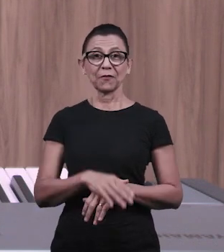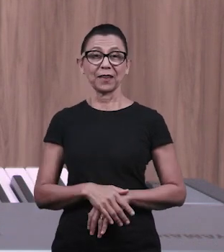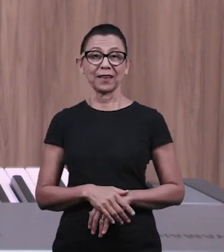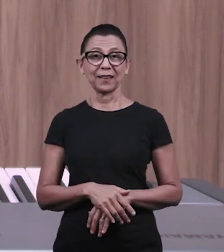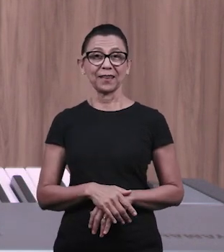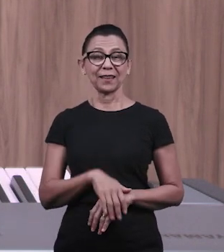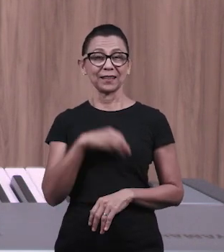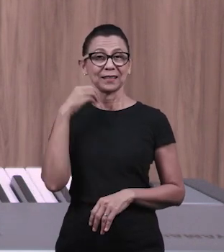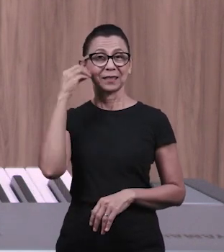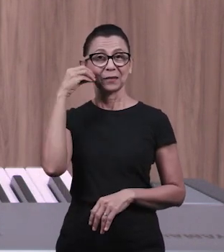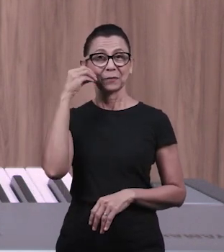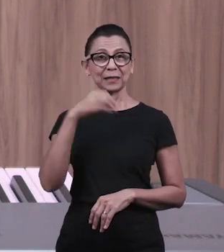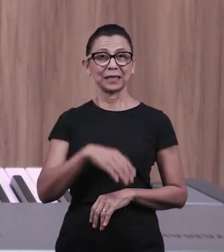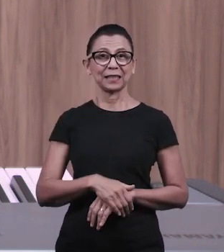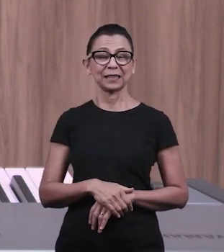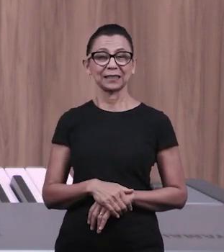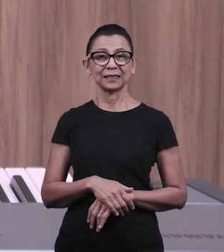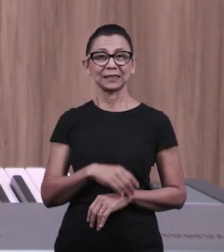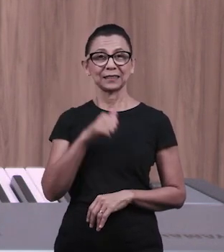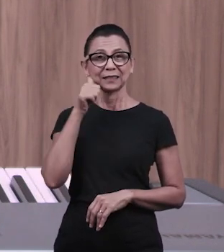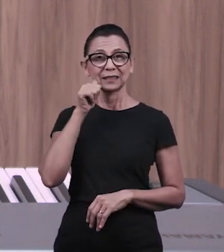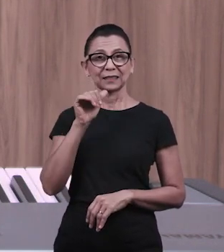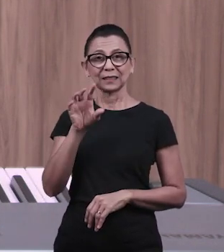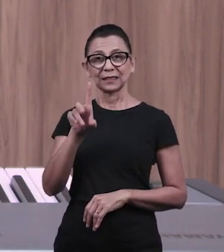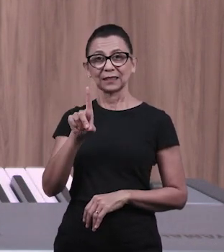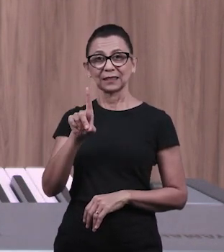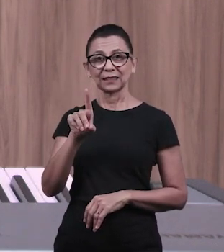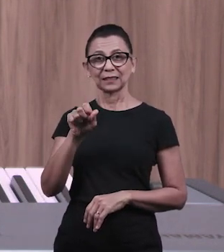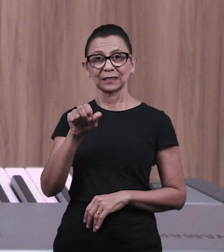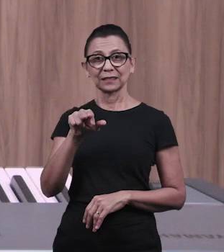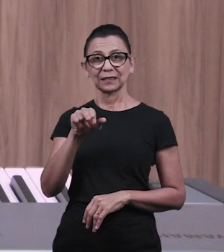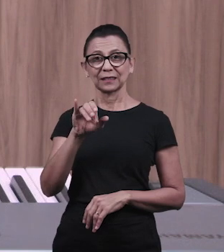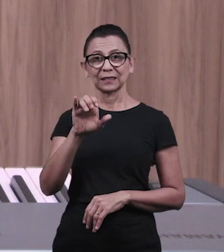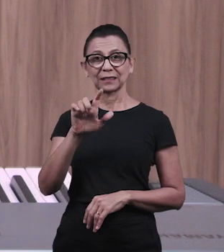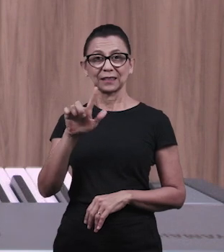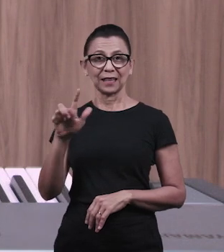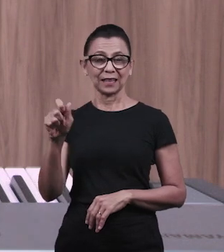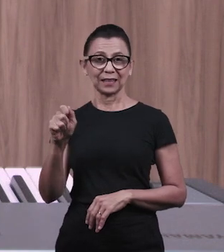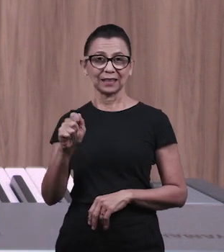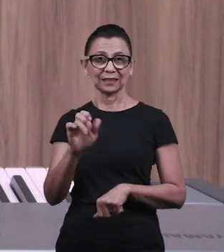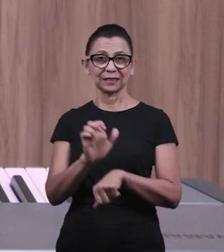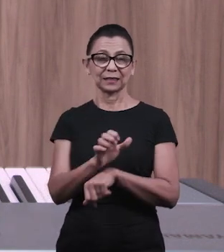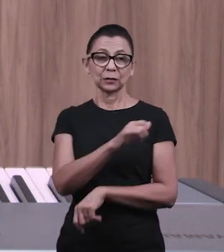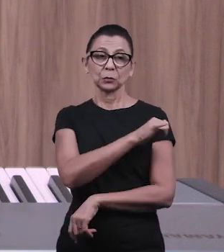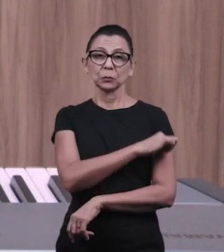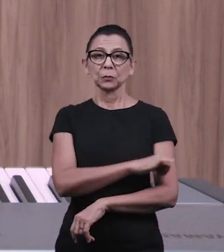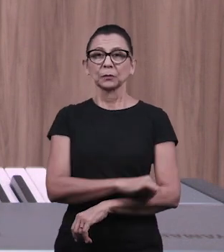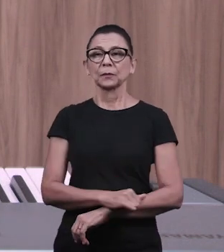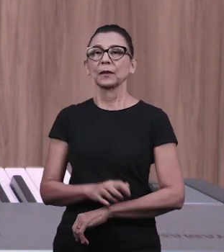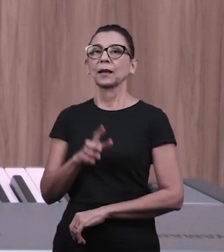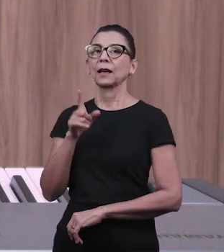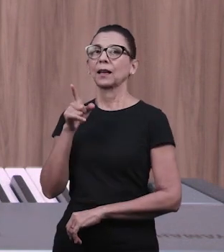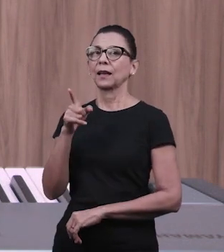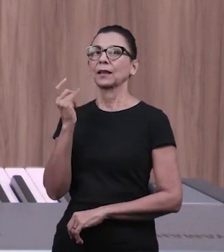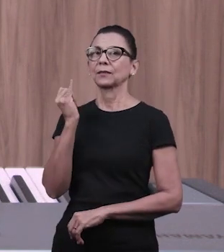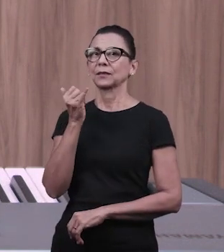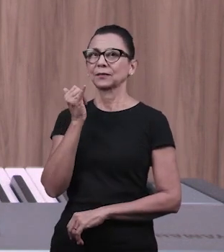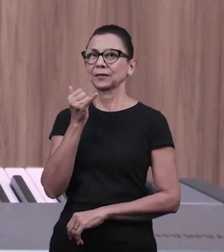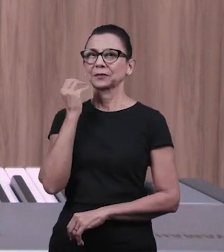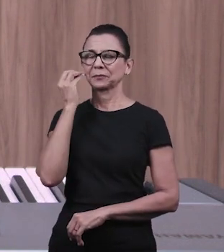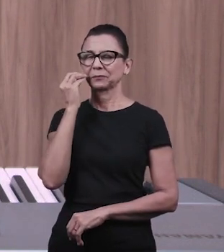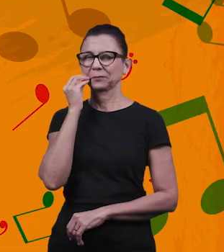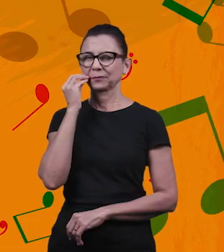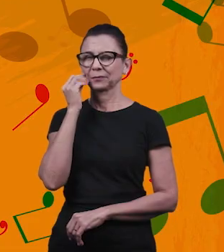об одном ребенке, Даниэла из города Бузио, штат Рио-де-Жанейро. И она расскажет нам. Давайте